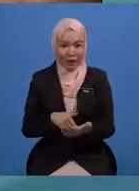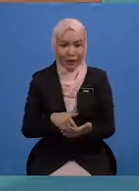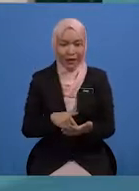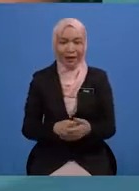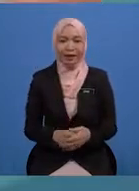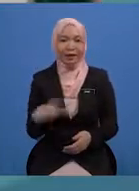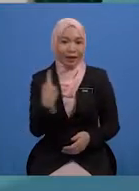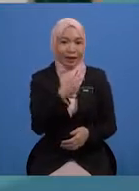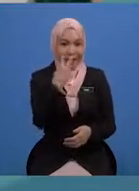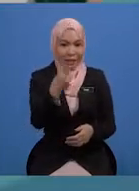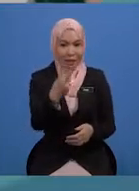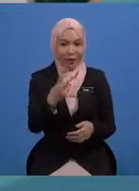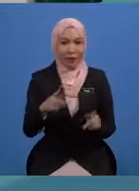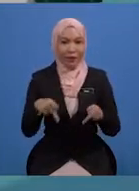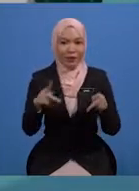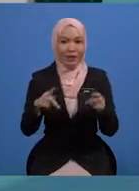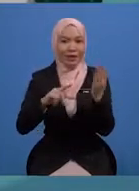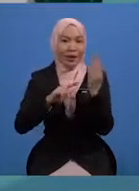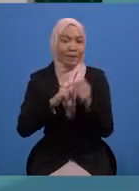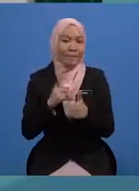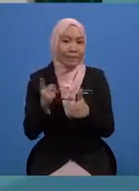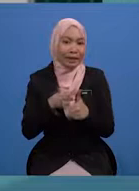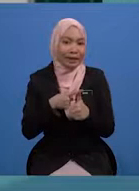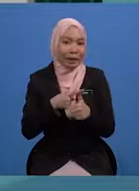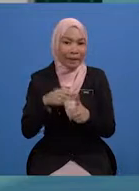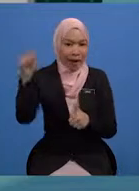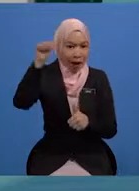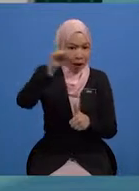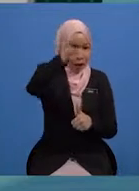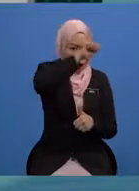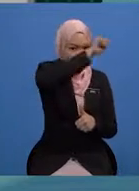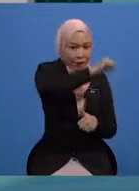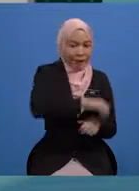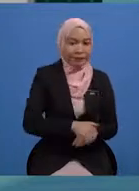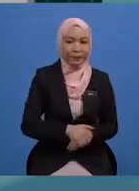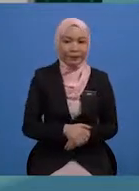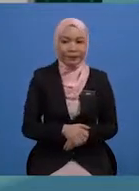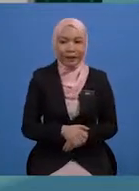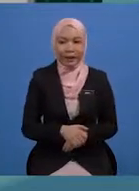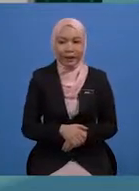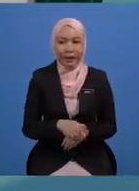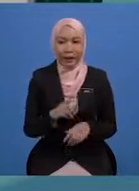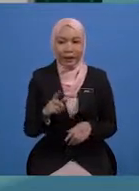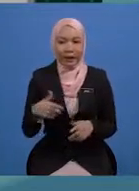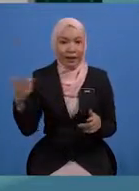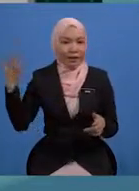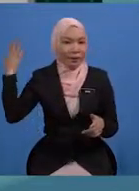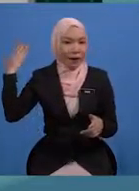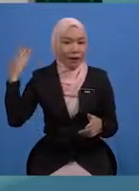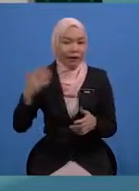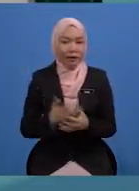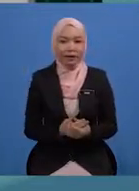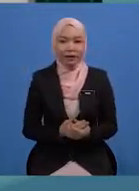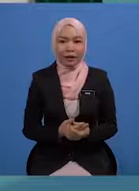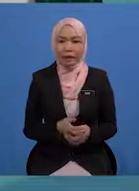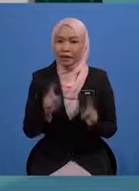awan. Awan adalah ruang belakang atau latar pada catan yang akan diwarnakan dengan warna